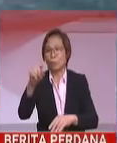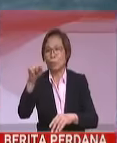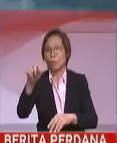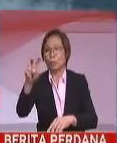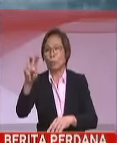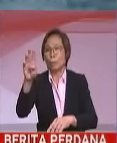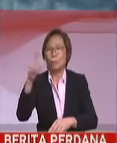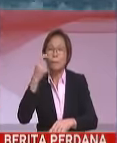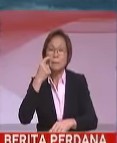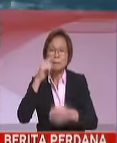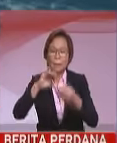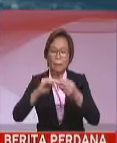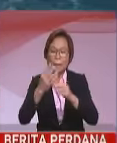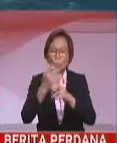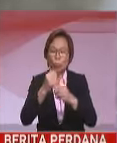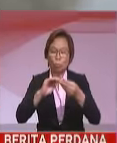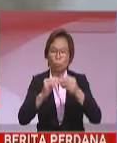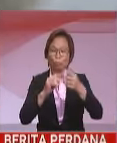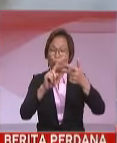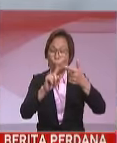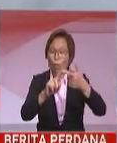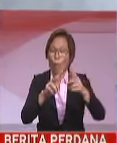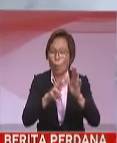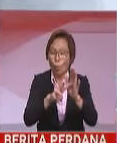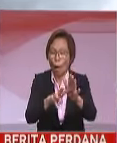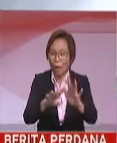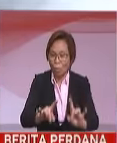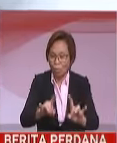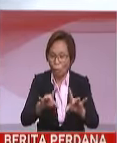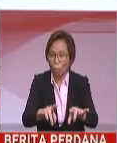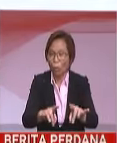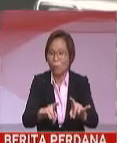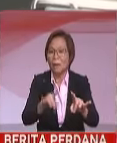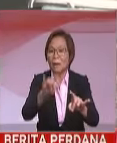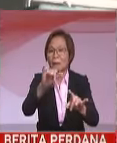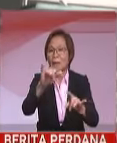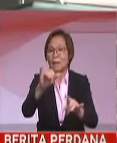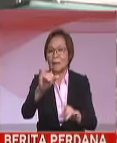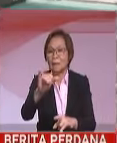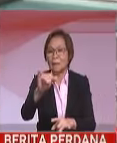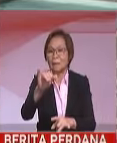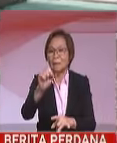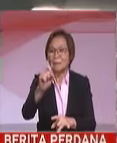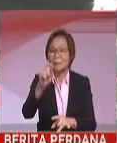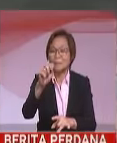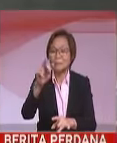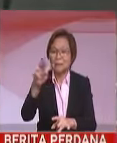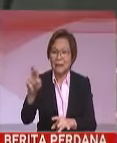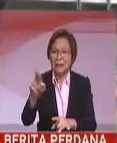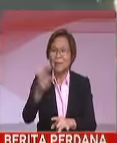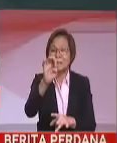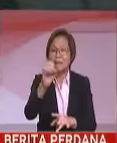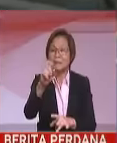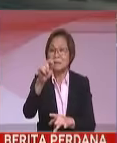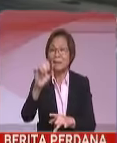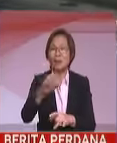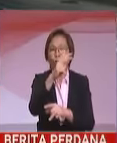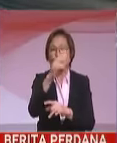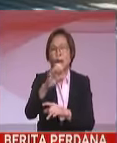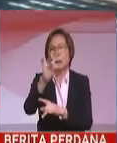301.25 mata di tempat kedua. Manakala wakil Australia, Esther Chin di tempat ketiga dengan